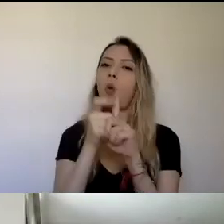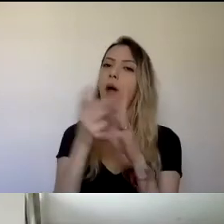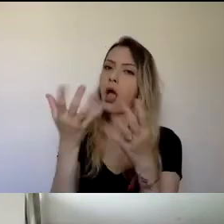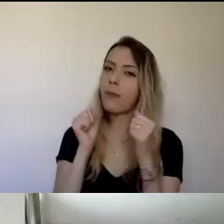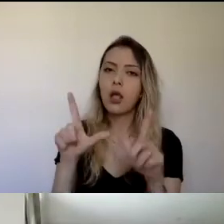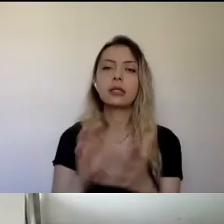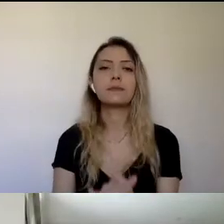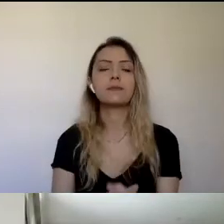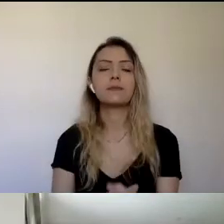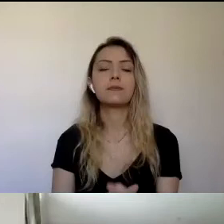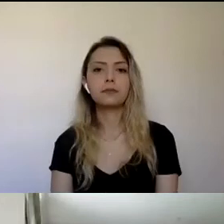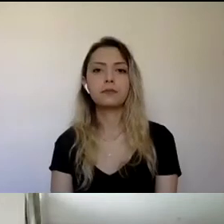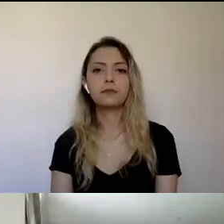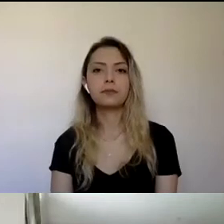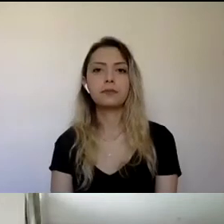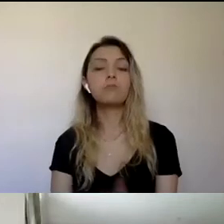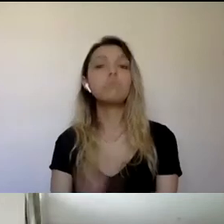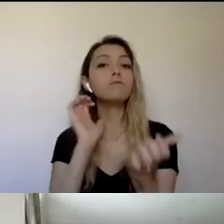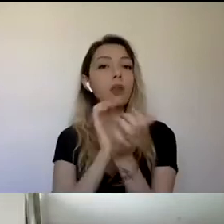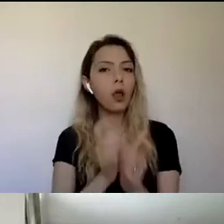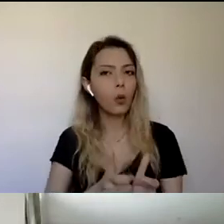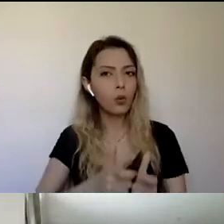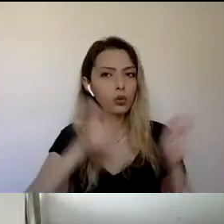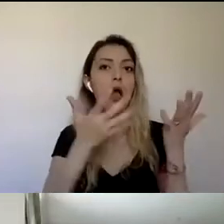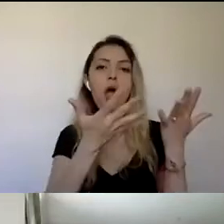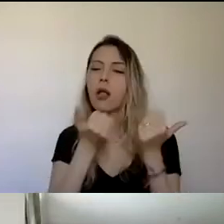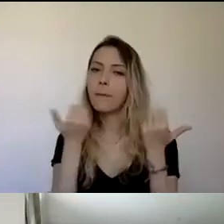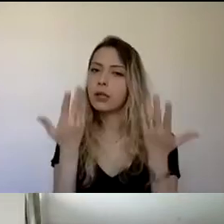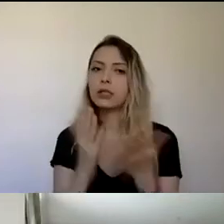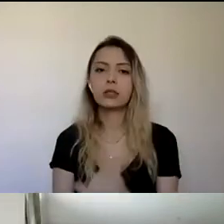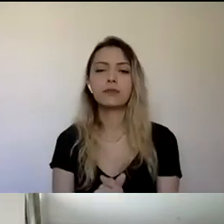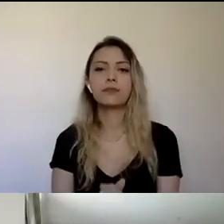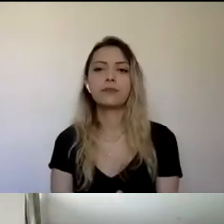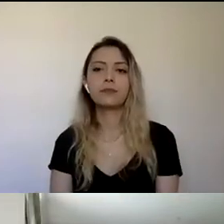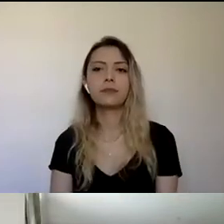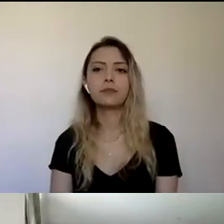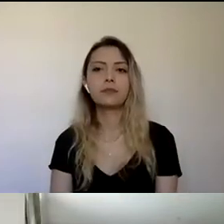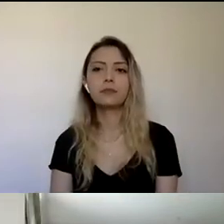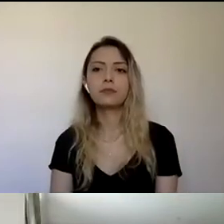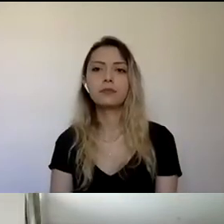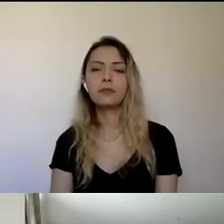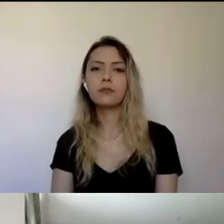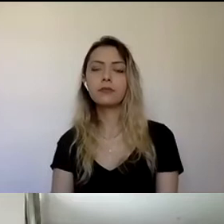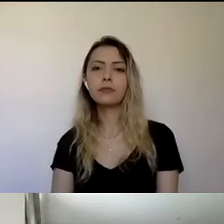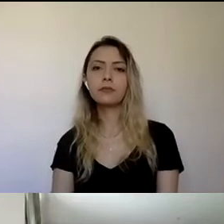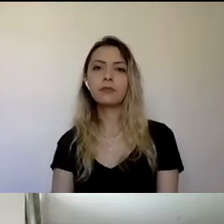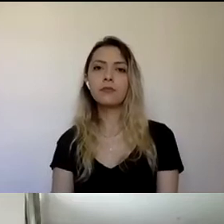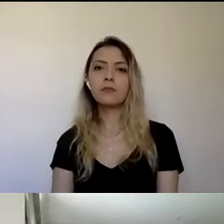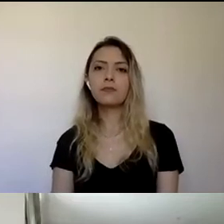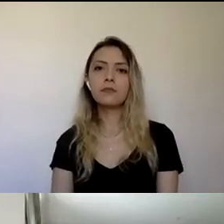olarak. Ailenin güçlendirilmesini alabilirsiniz. Yine onun içerisinde